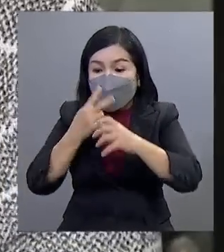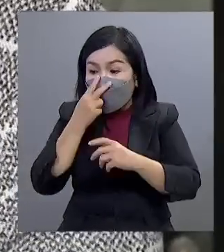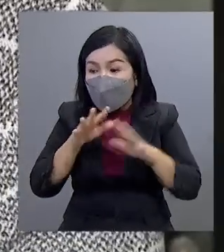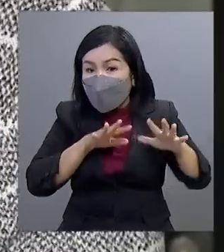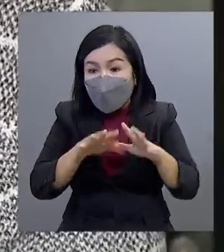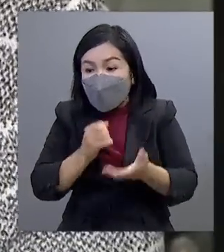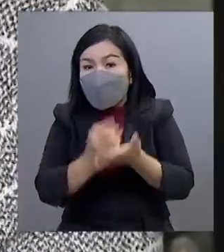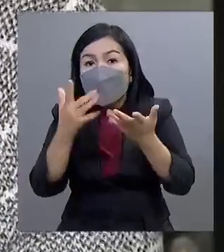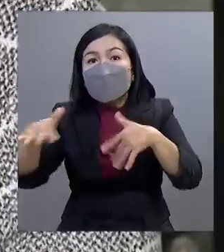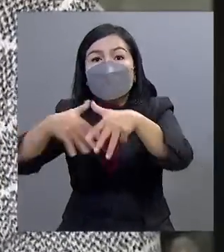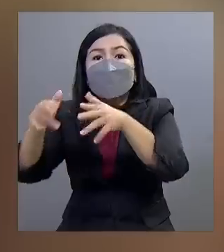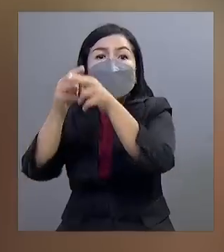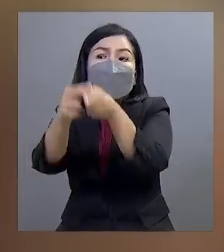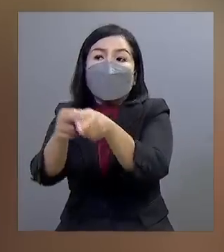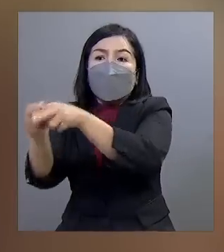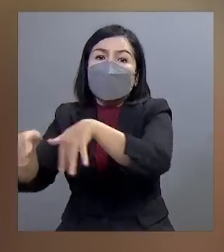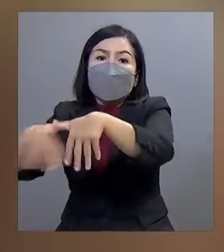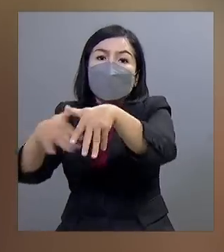ด